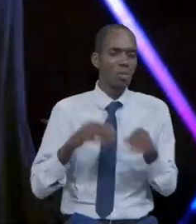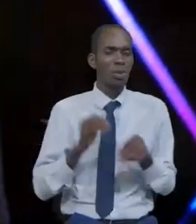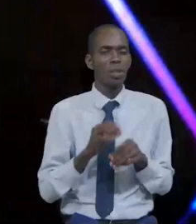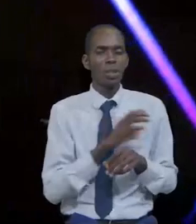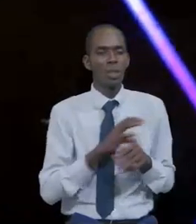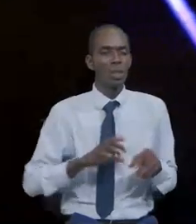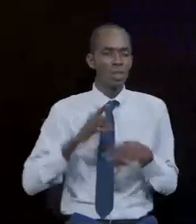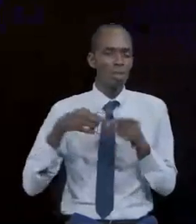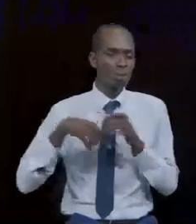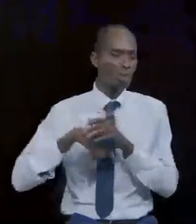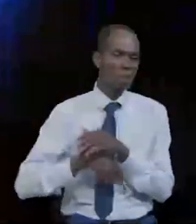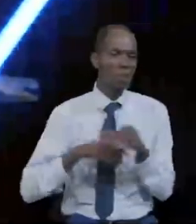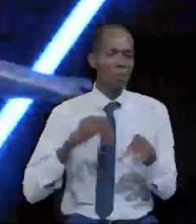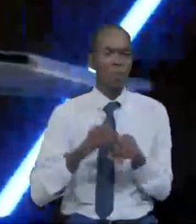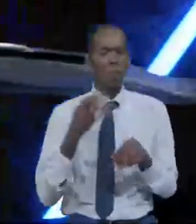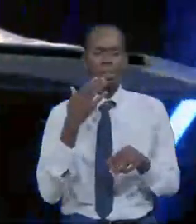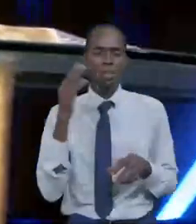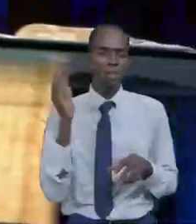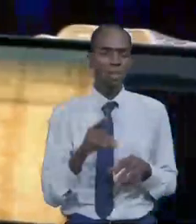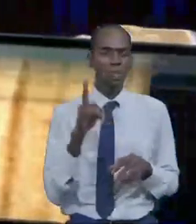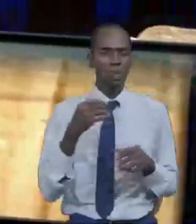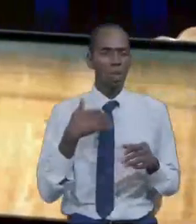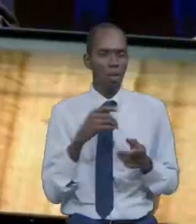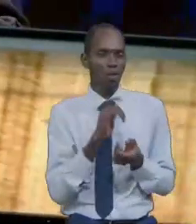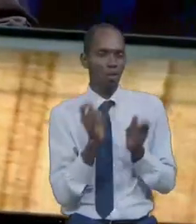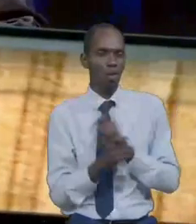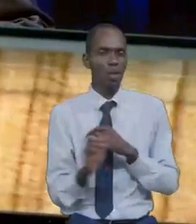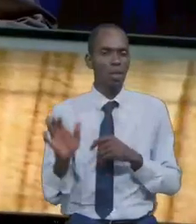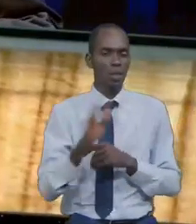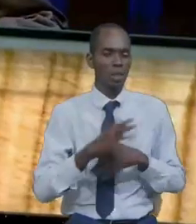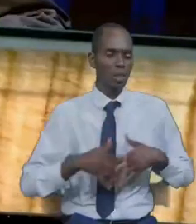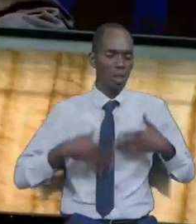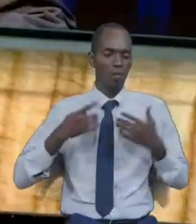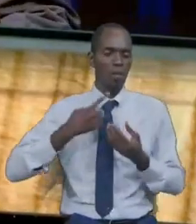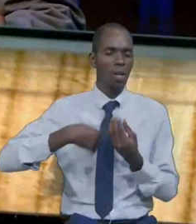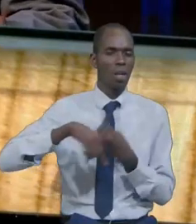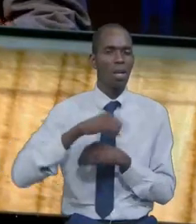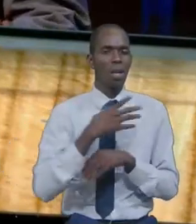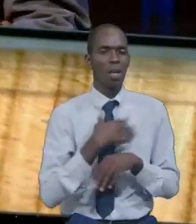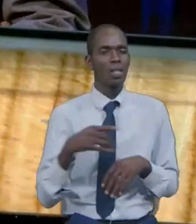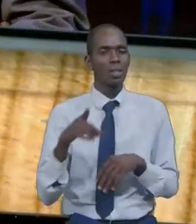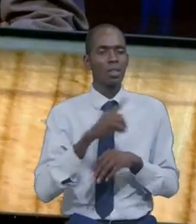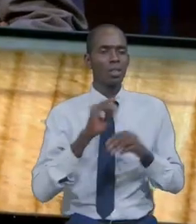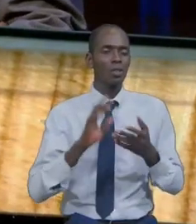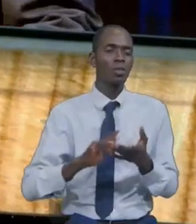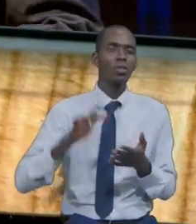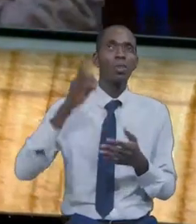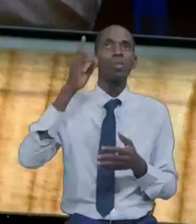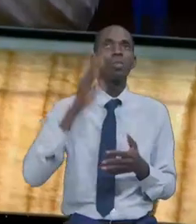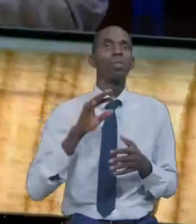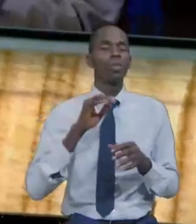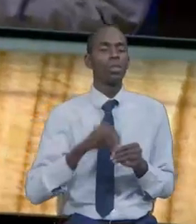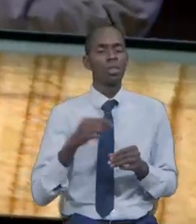le mal, et tu l'as transformé et elle glorifiait Dieu à mon sujet. Je